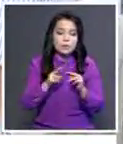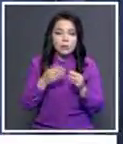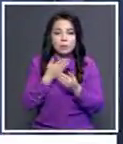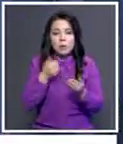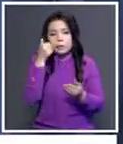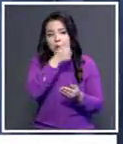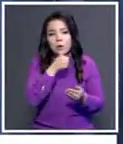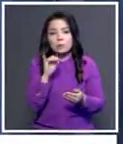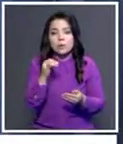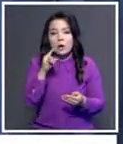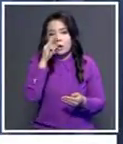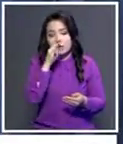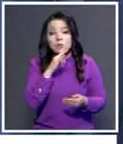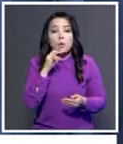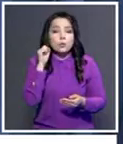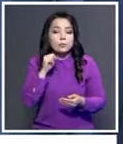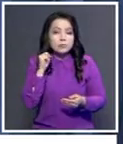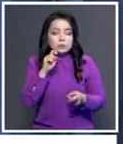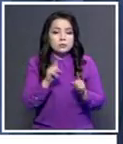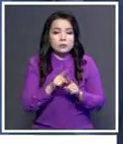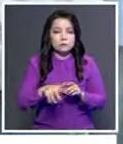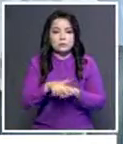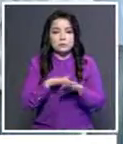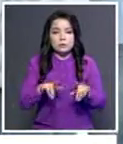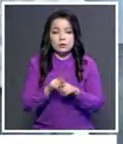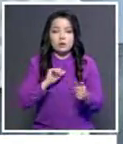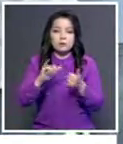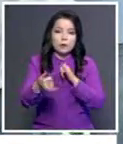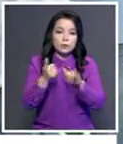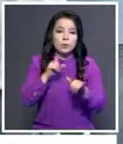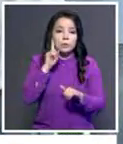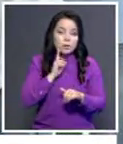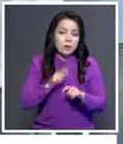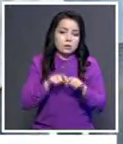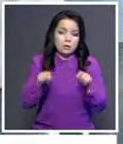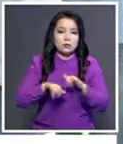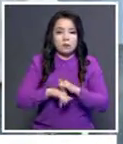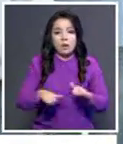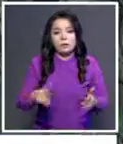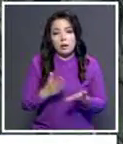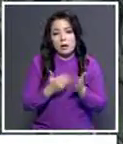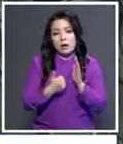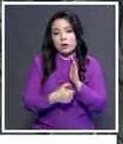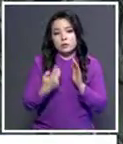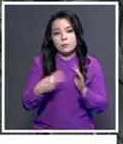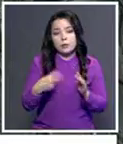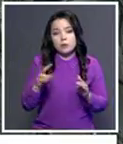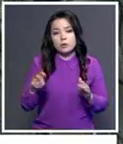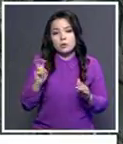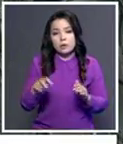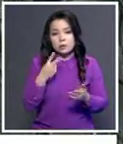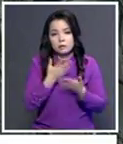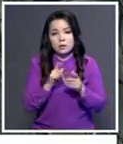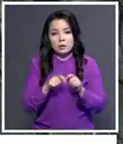жылдары оңтүстік пен Өзбекстан арасындағы алыс-беріс қарыштап өсіп келеді. Былтыр көрші елмен сыртқы тауар айналымы 622